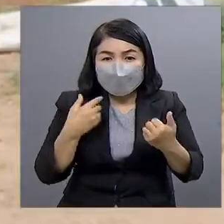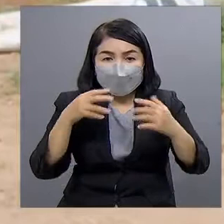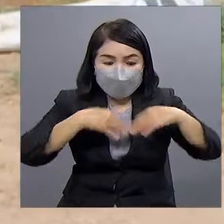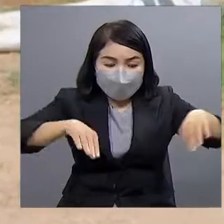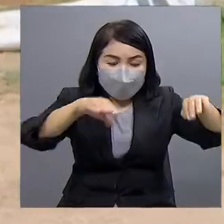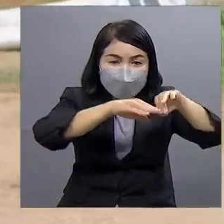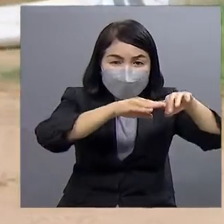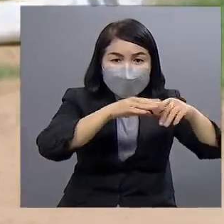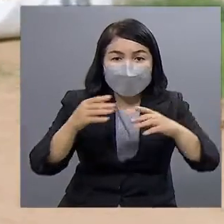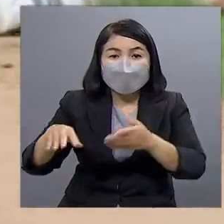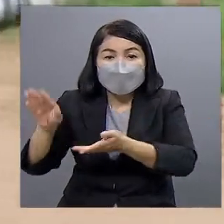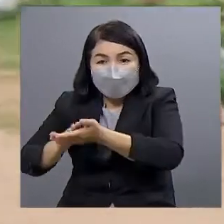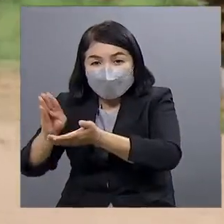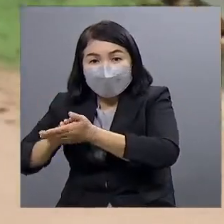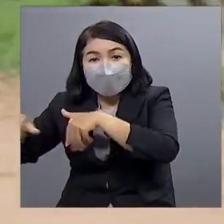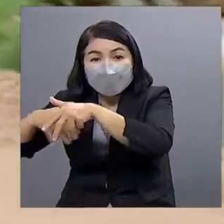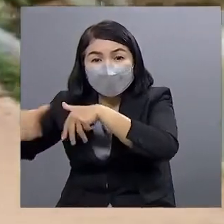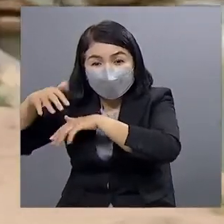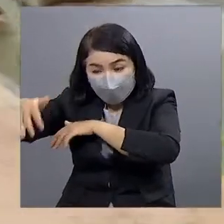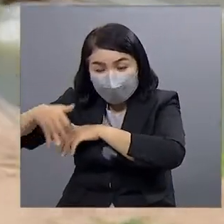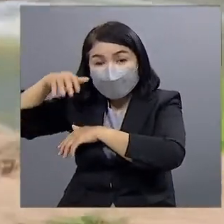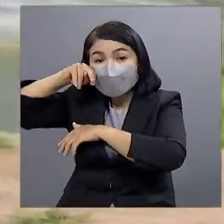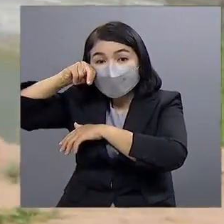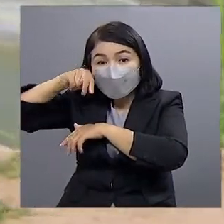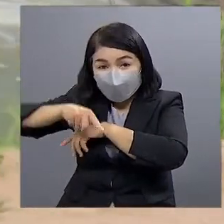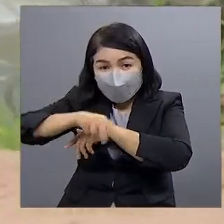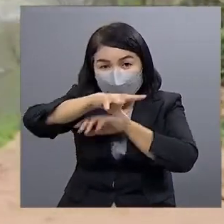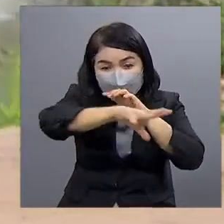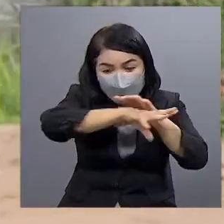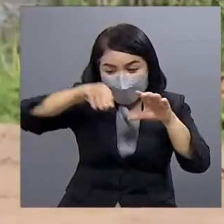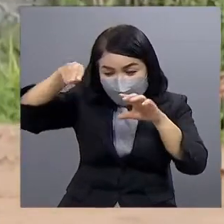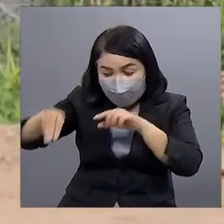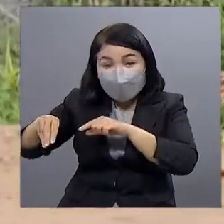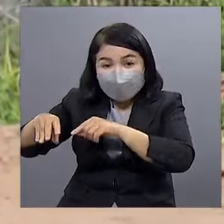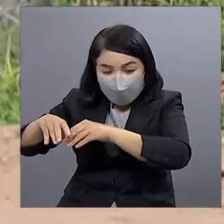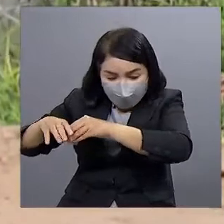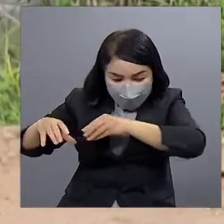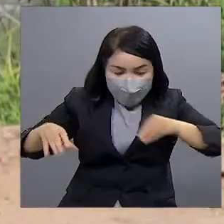ารณะก่อนแล้วก็ต่อเครื่องสูบน้ำอีก1ตัวสูบเข้าที่นา